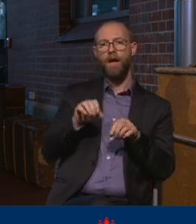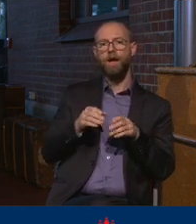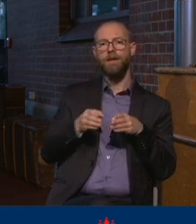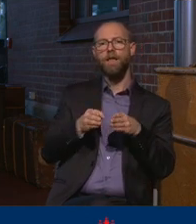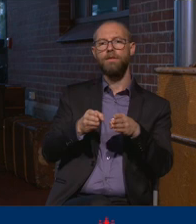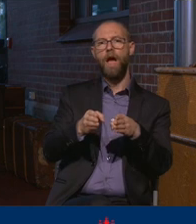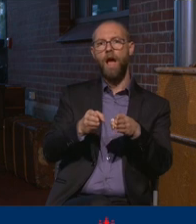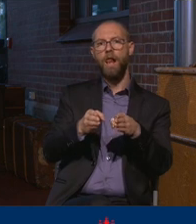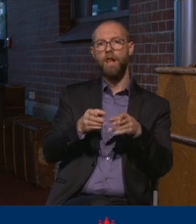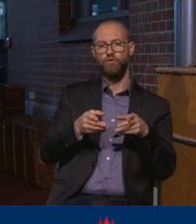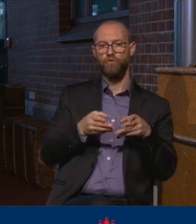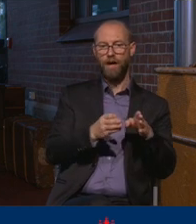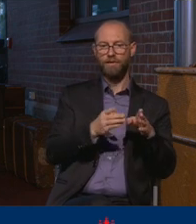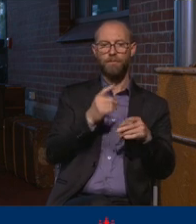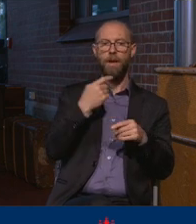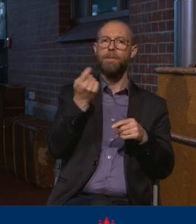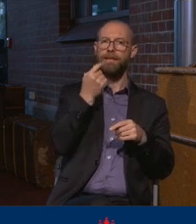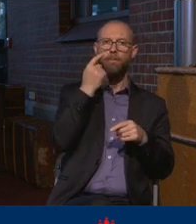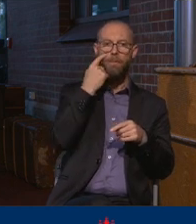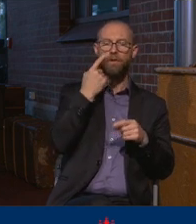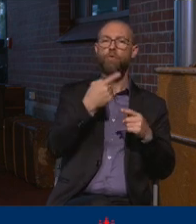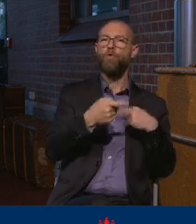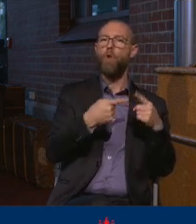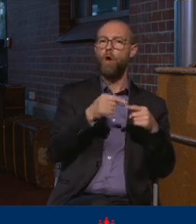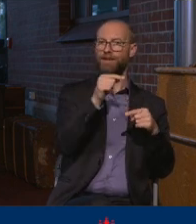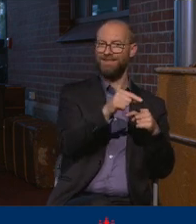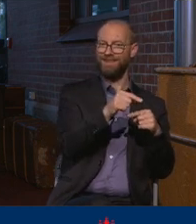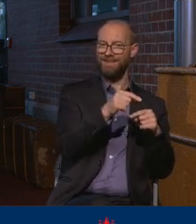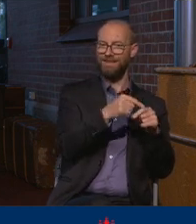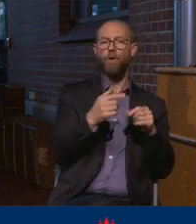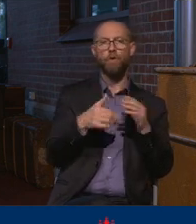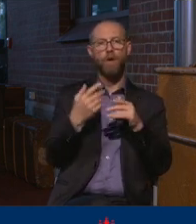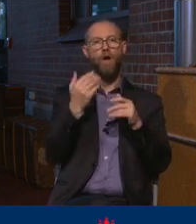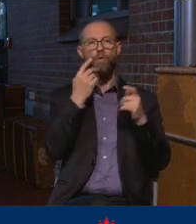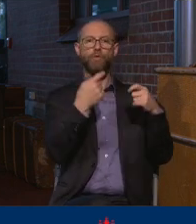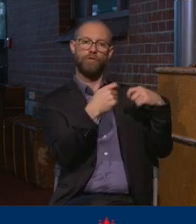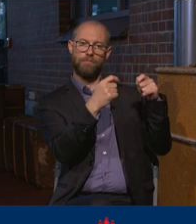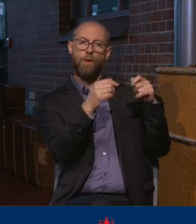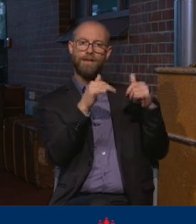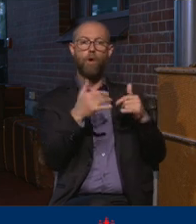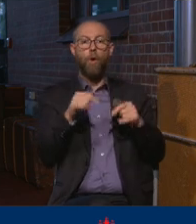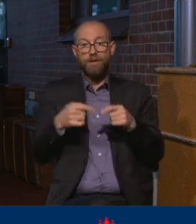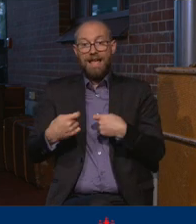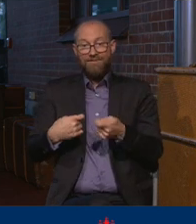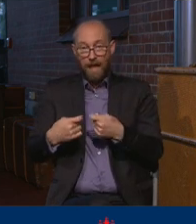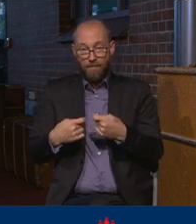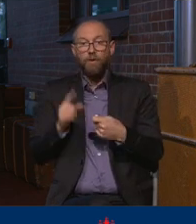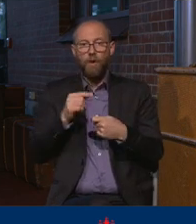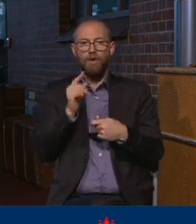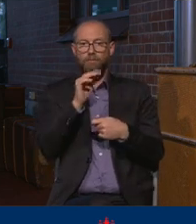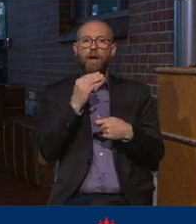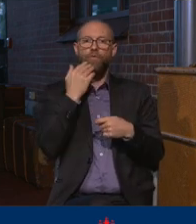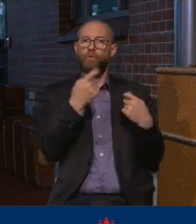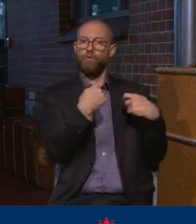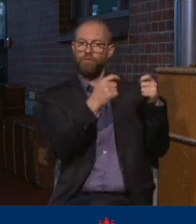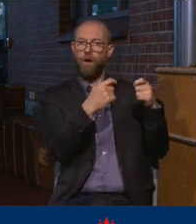untergebracht sind und richtig ist dass dort neue wohnungsbau entsteht wo heute gewerbe ist gleichzeitig sichern wir aber innerhalb